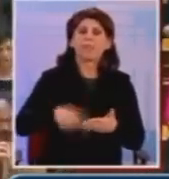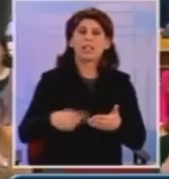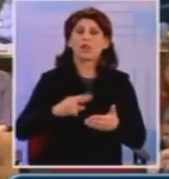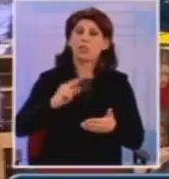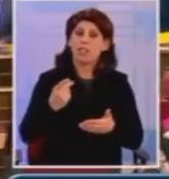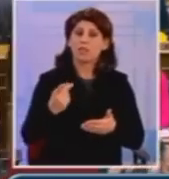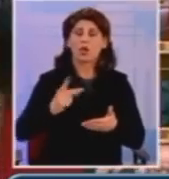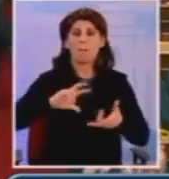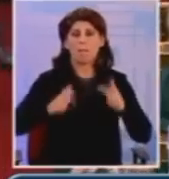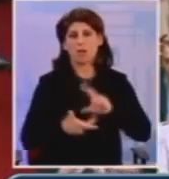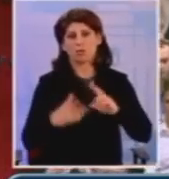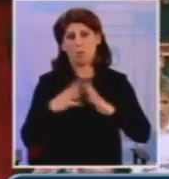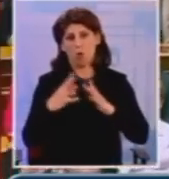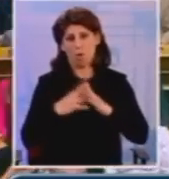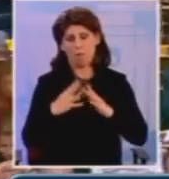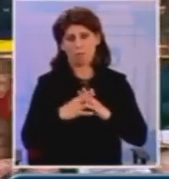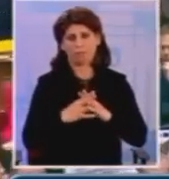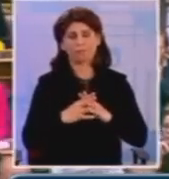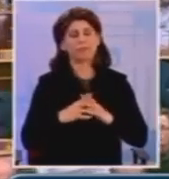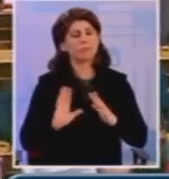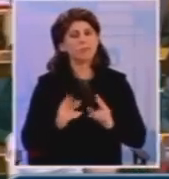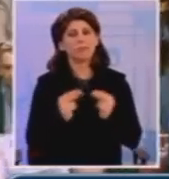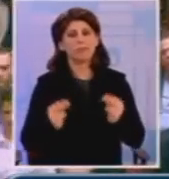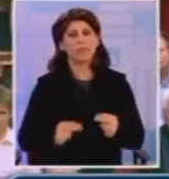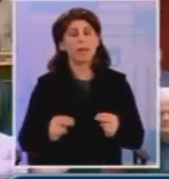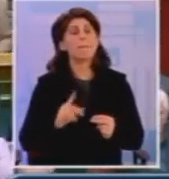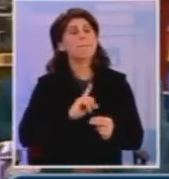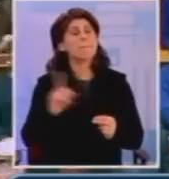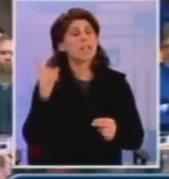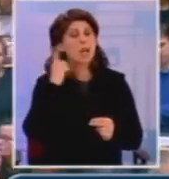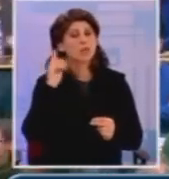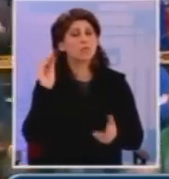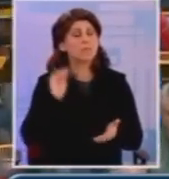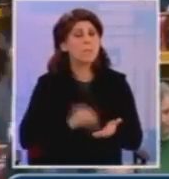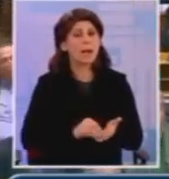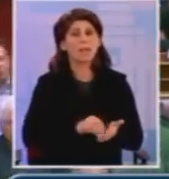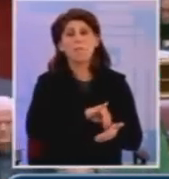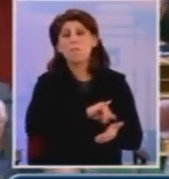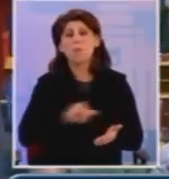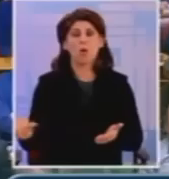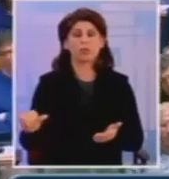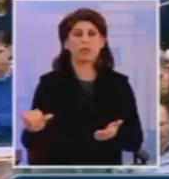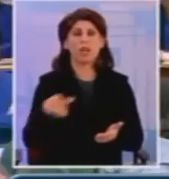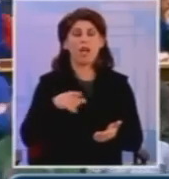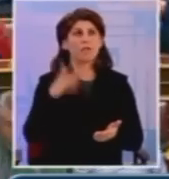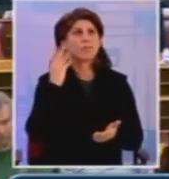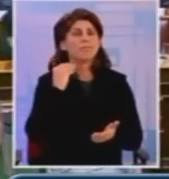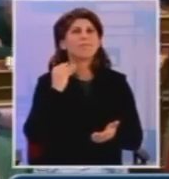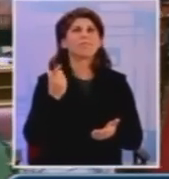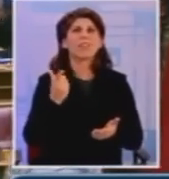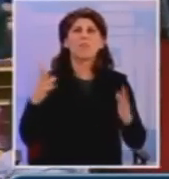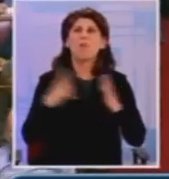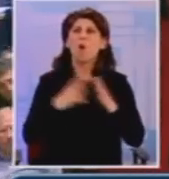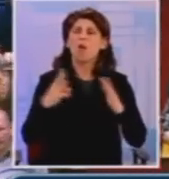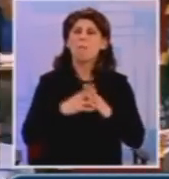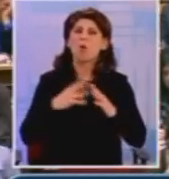Παγκόσμιο Πόλεμο, ώστε να μην ηχήσουν ποτέ ξανά οι σιρήνες του πολέμου στην Ευρώπη. Και